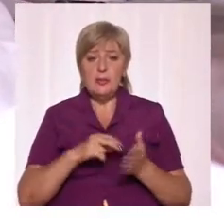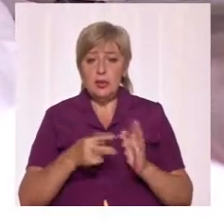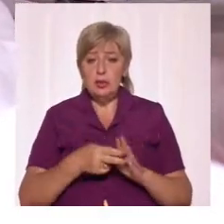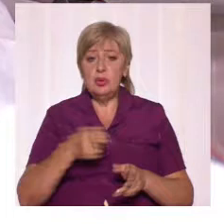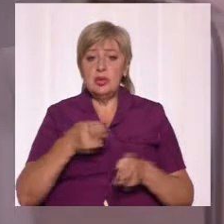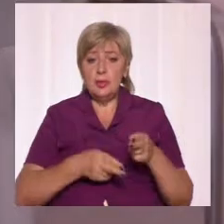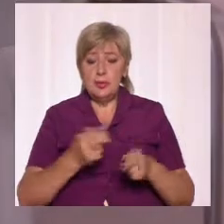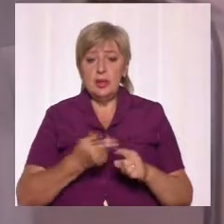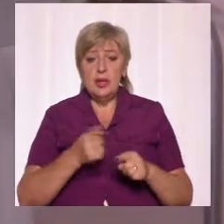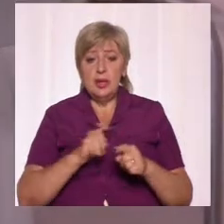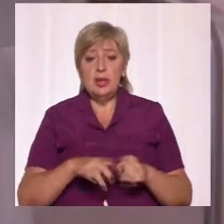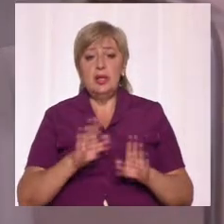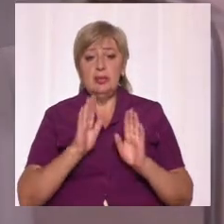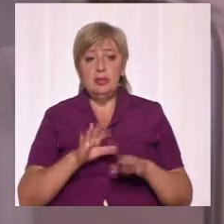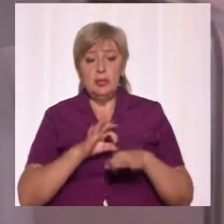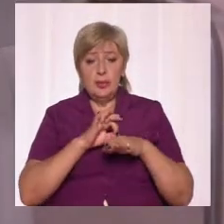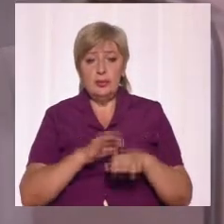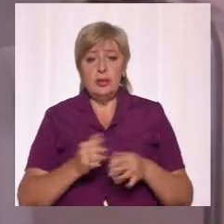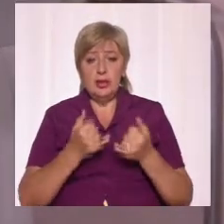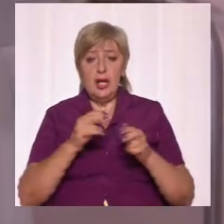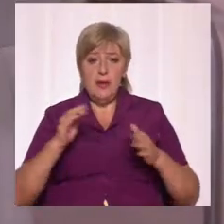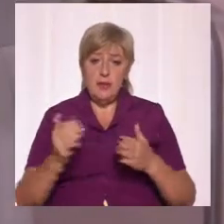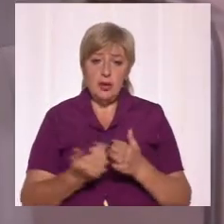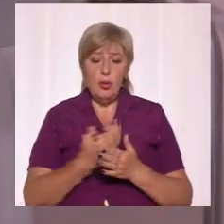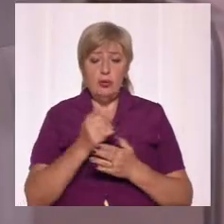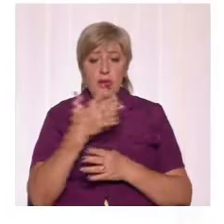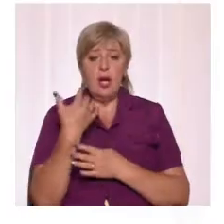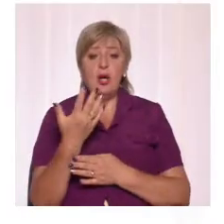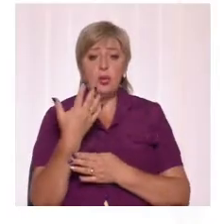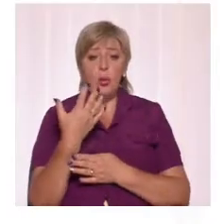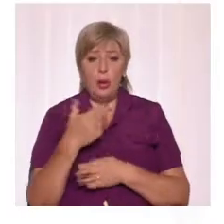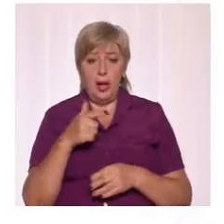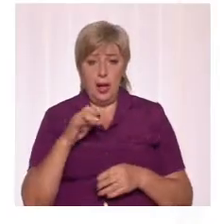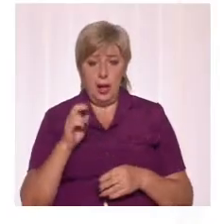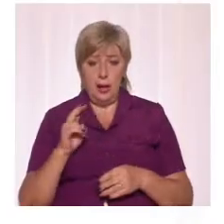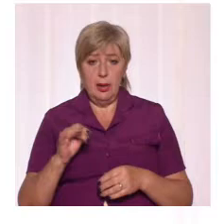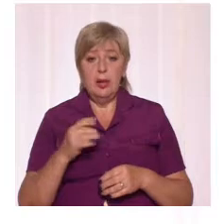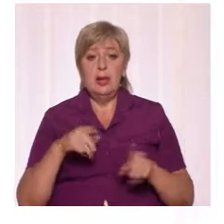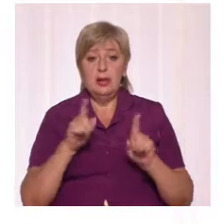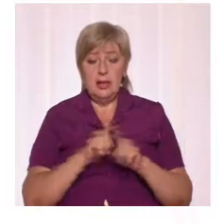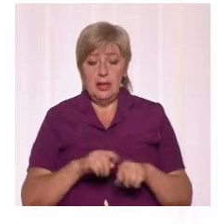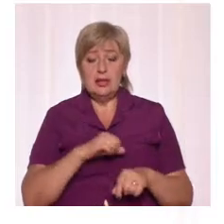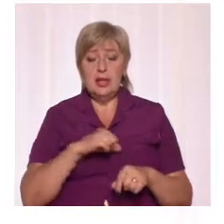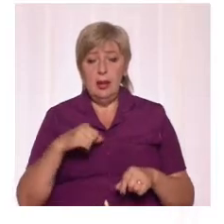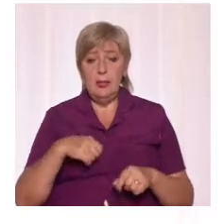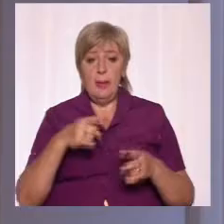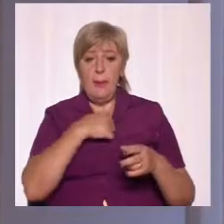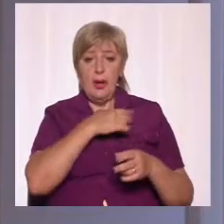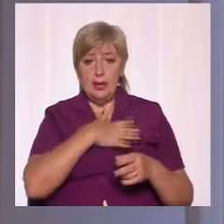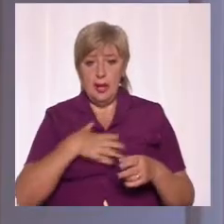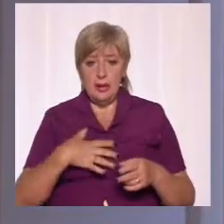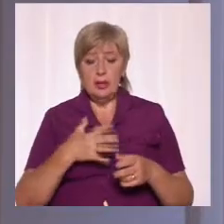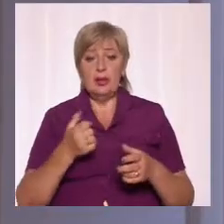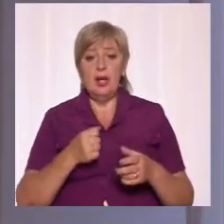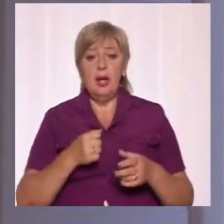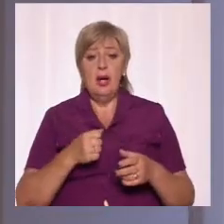потрібно проводити для відновлення руки. Ми проводили аналогію. Таке саме поранення у 2014-му отримав Дмитро